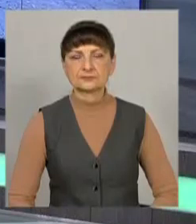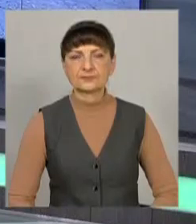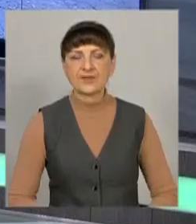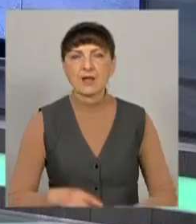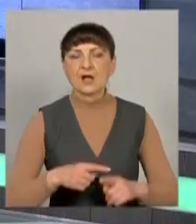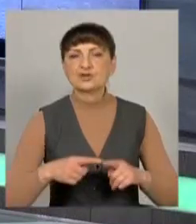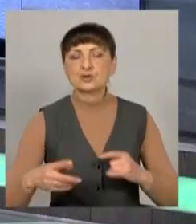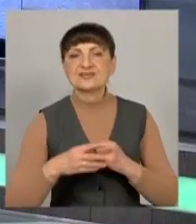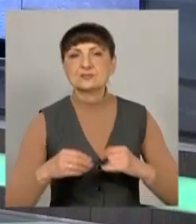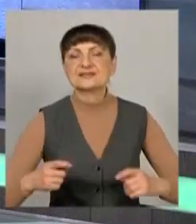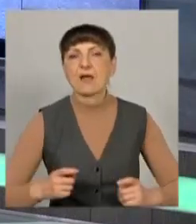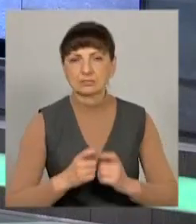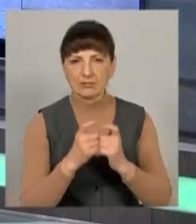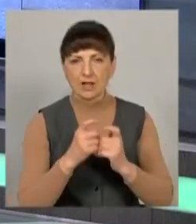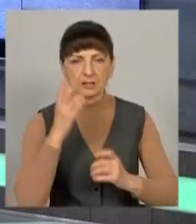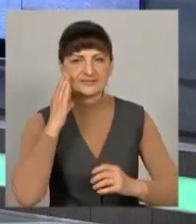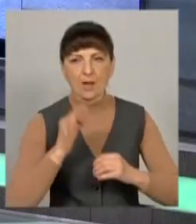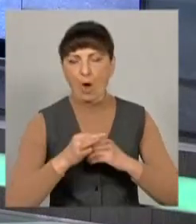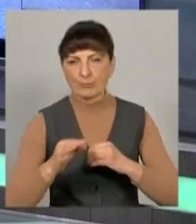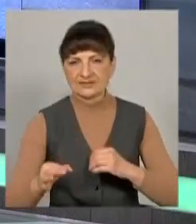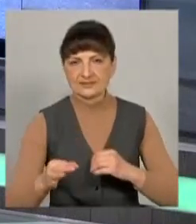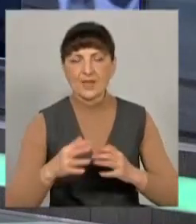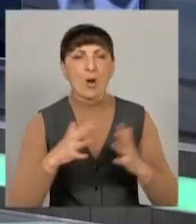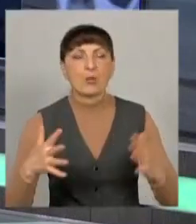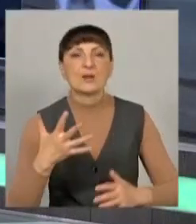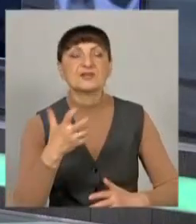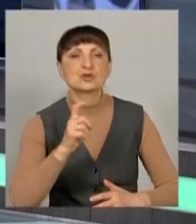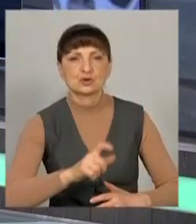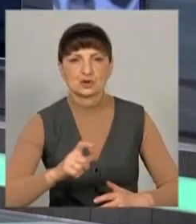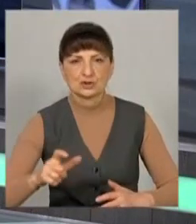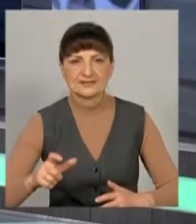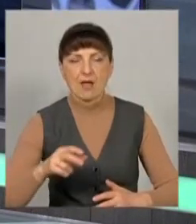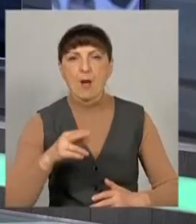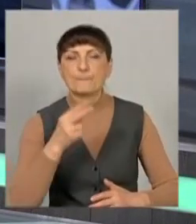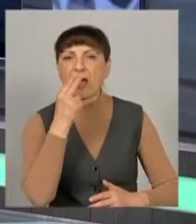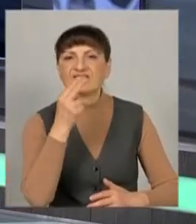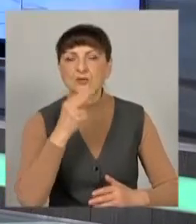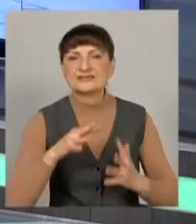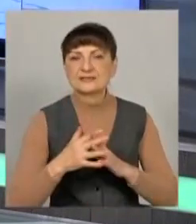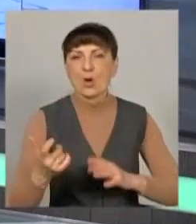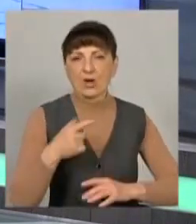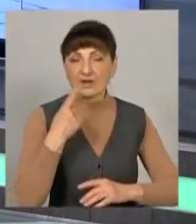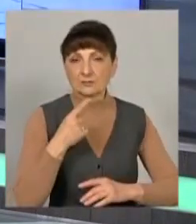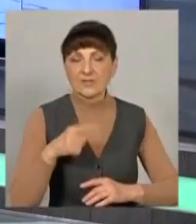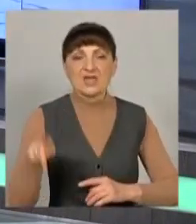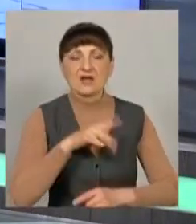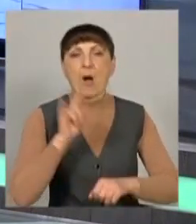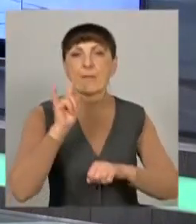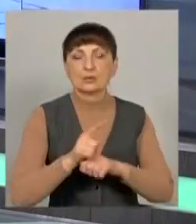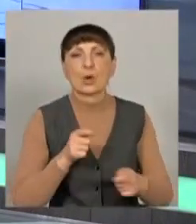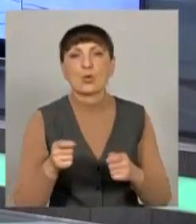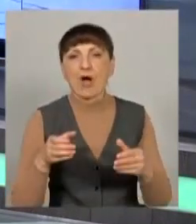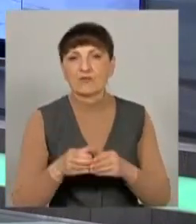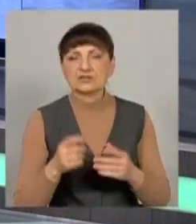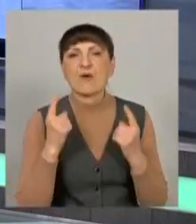Очередной земельный скандал разгорелся в Алматинской области. Более 500 жителей Панфиловского сельского округа считают, что их обмануло